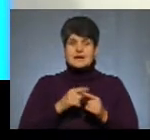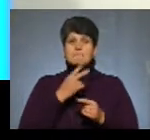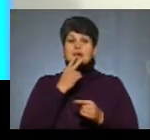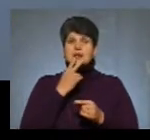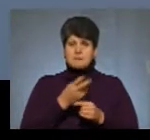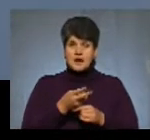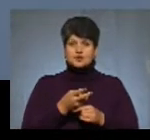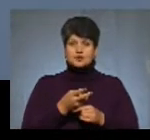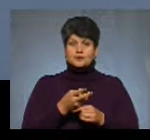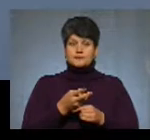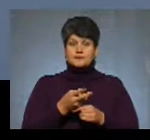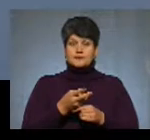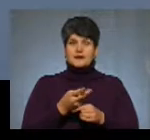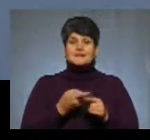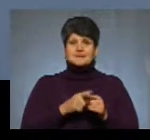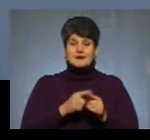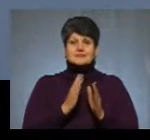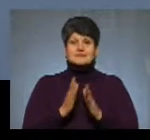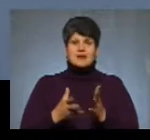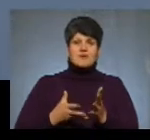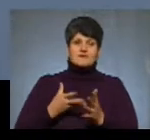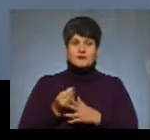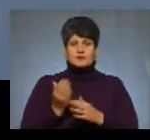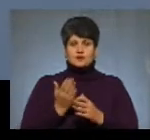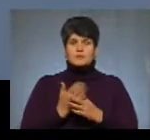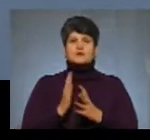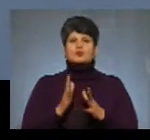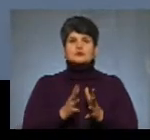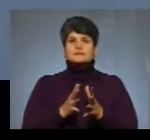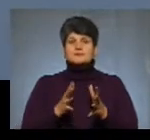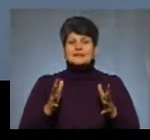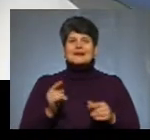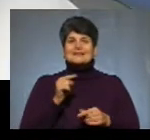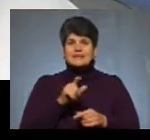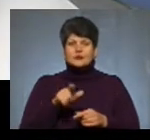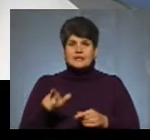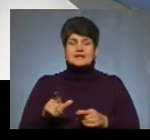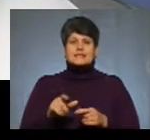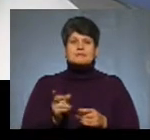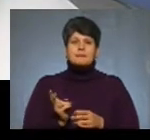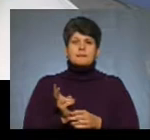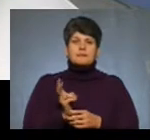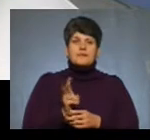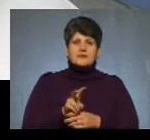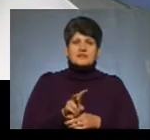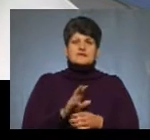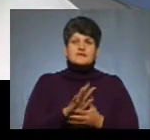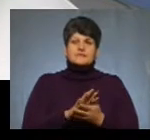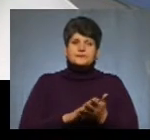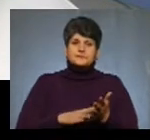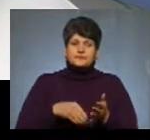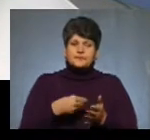передбачено, оця система виплати субсидій буде поширюватись для тих людей, які звертаються за субсидією